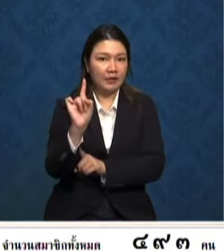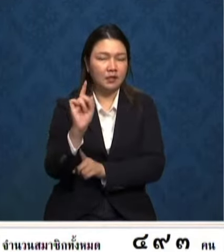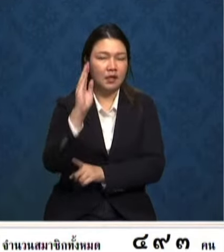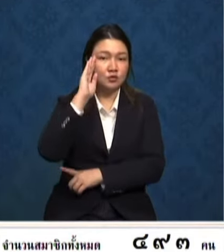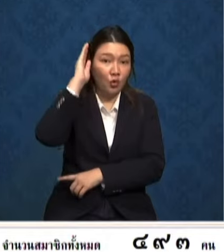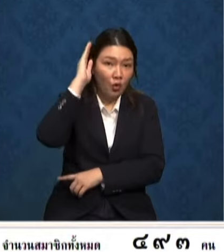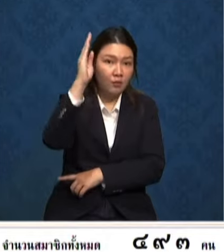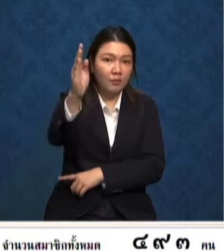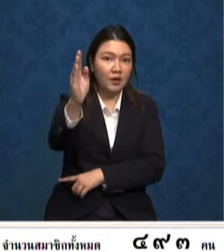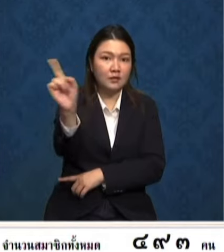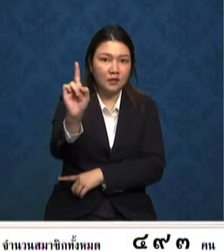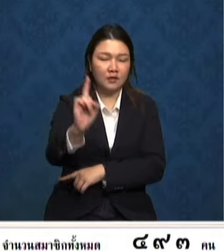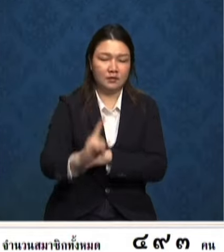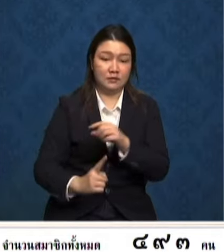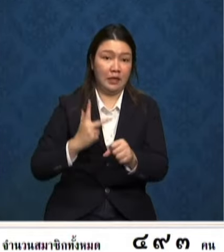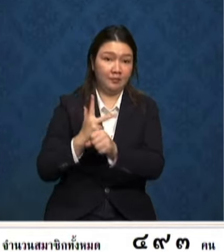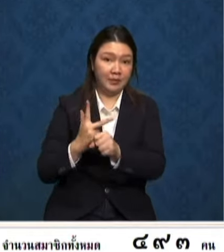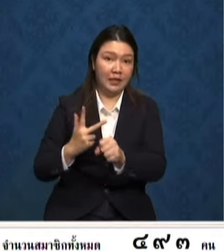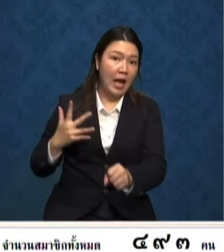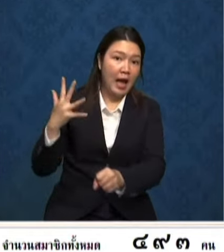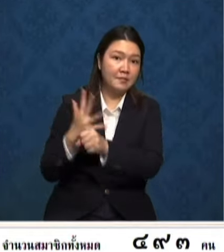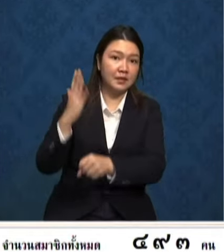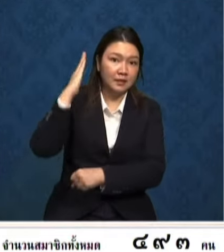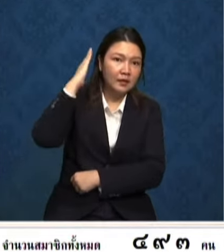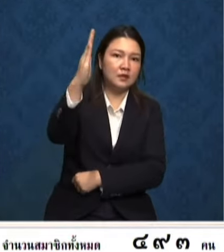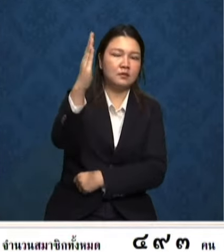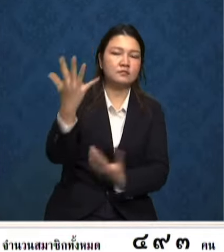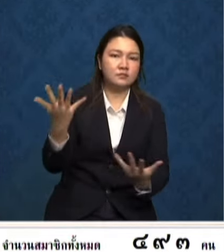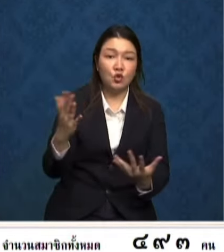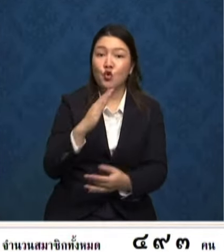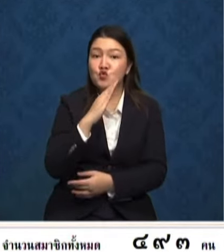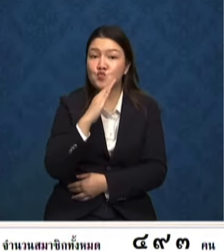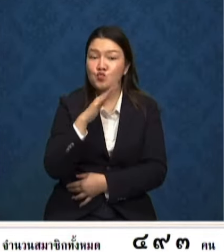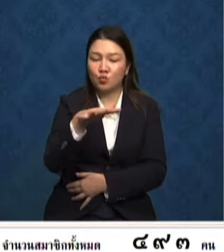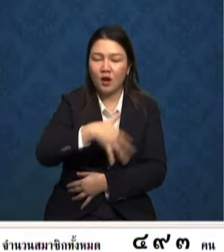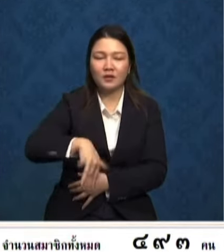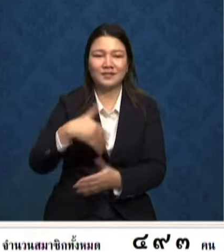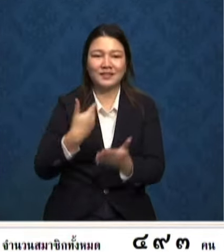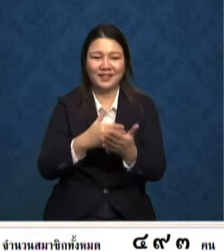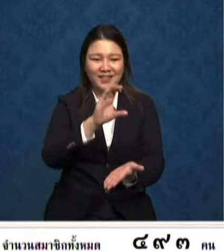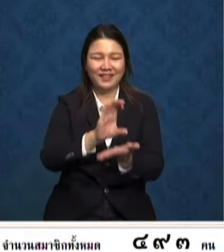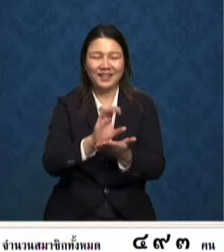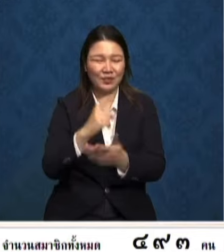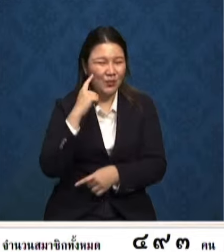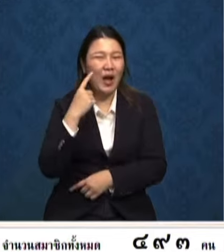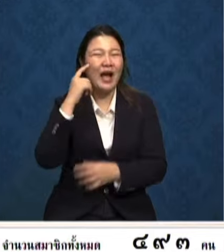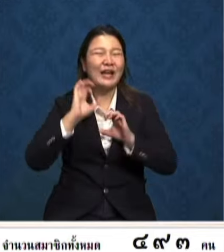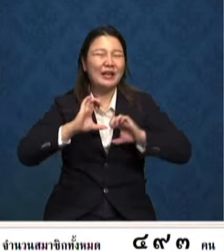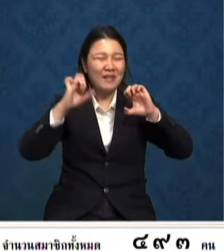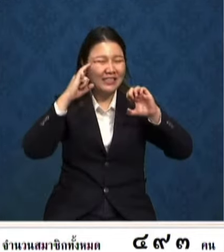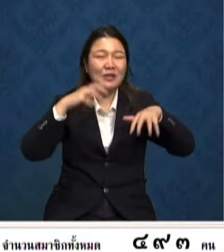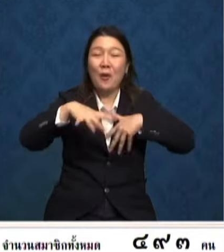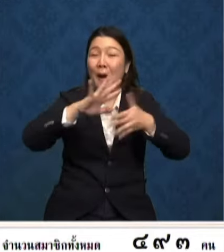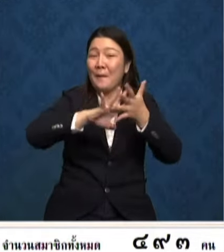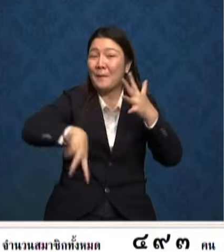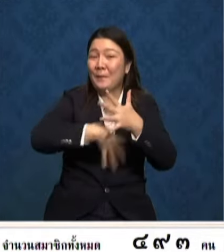คต3ปี5ปีข้างหน้าถ้าหากการจัดทำงบประมาณแบบขาดดุลเรื้อรังยัง